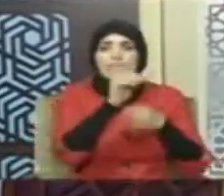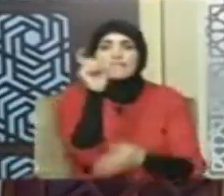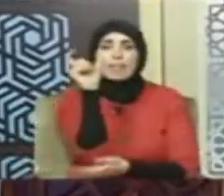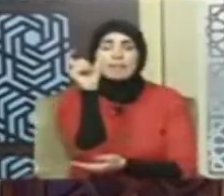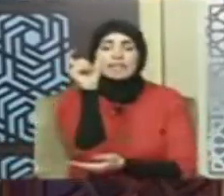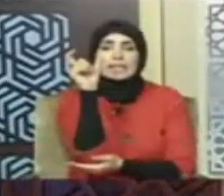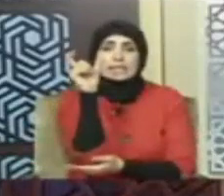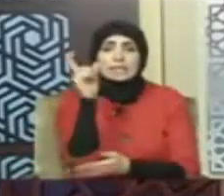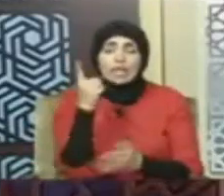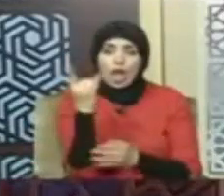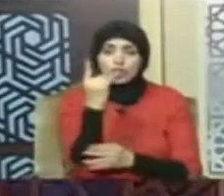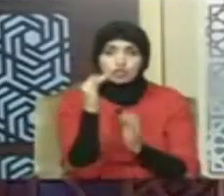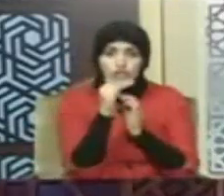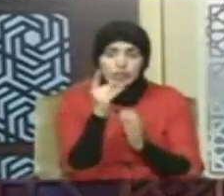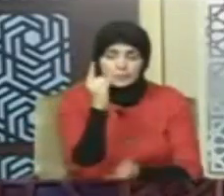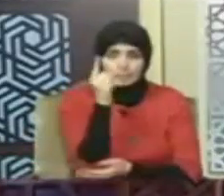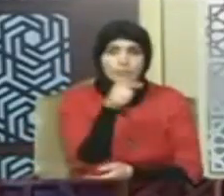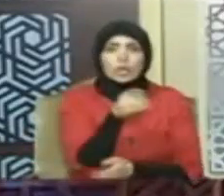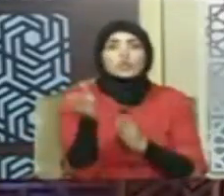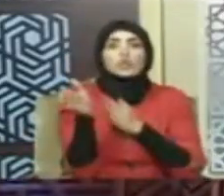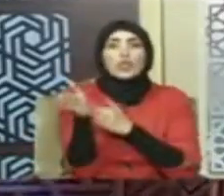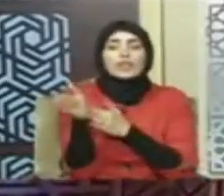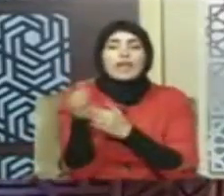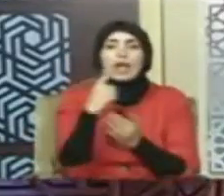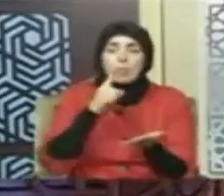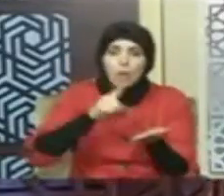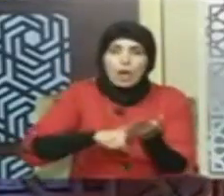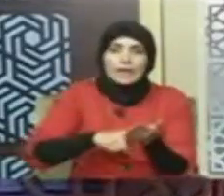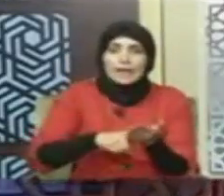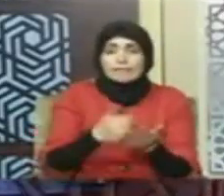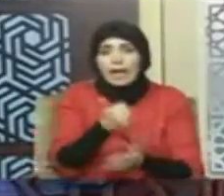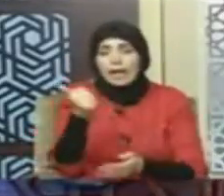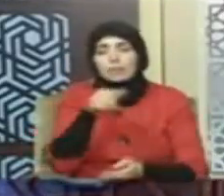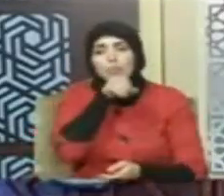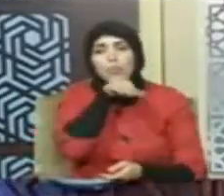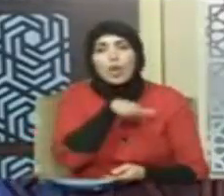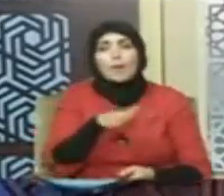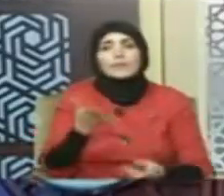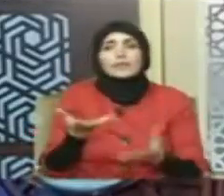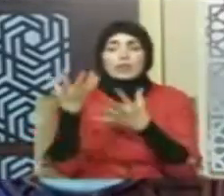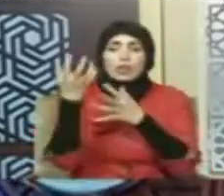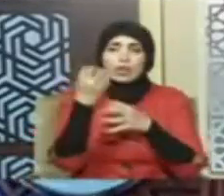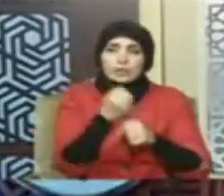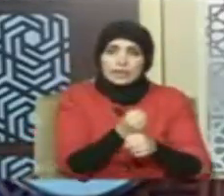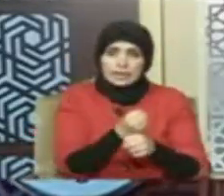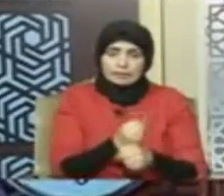سنة مؤكدة عن سيدنا رسول الله صلى الله عليه وسلم،